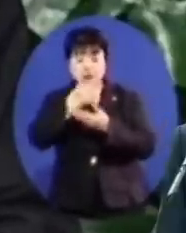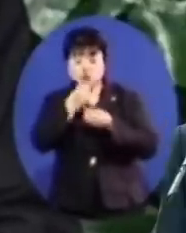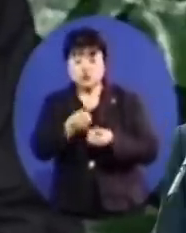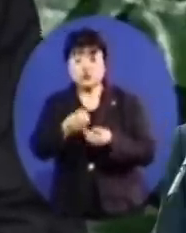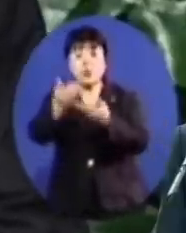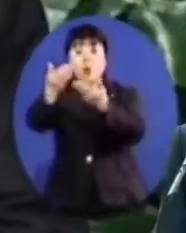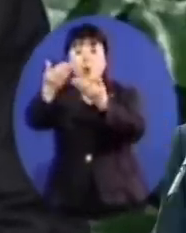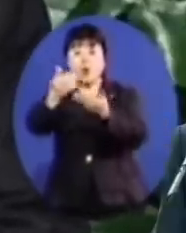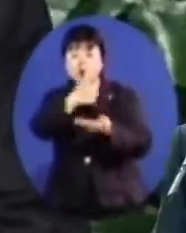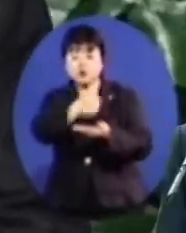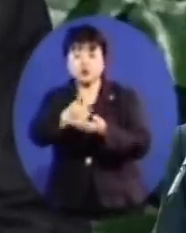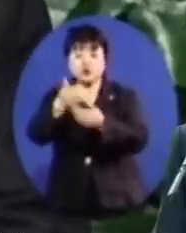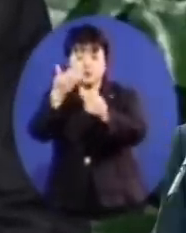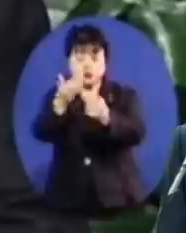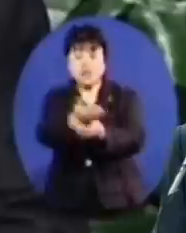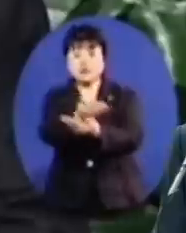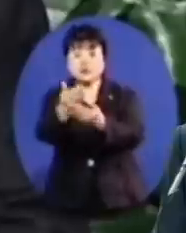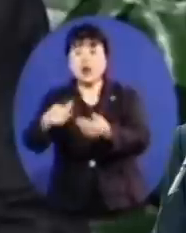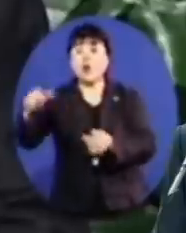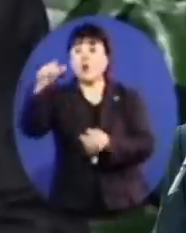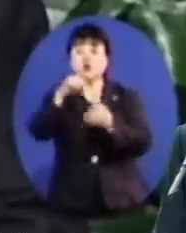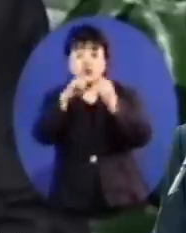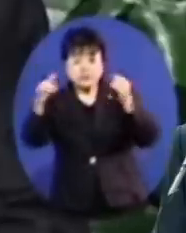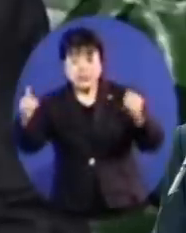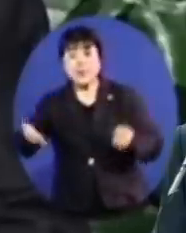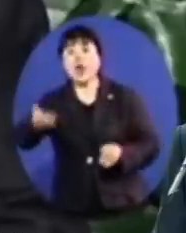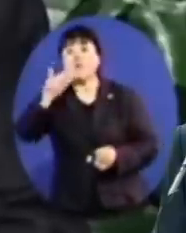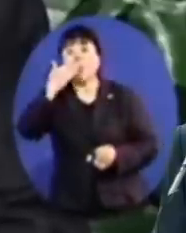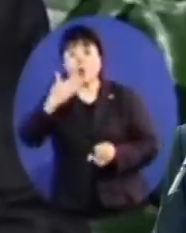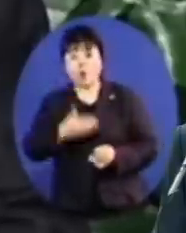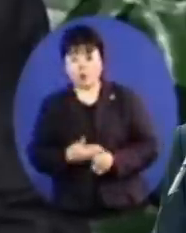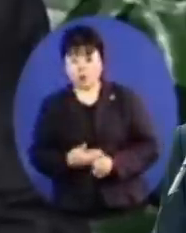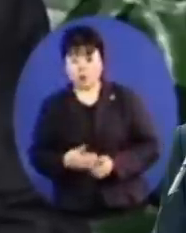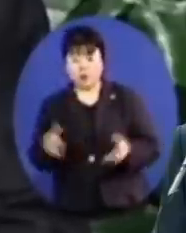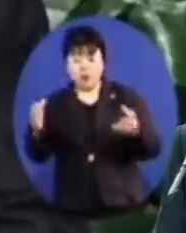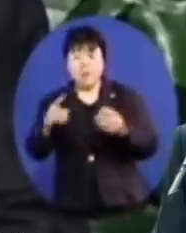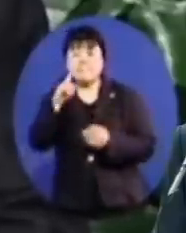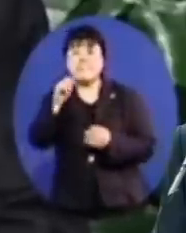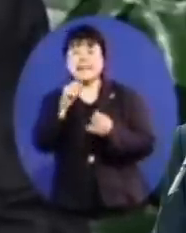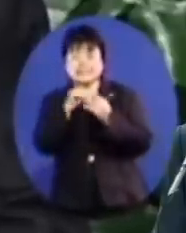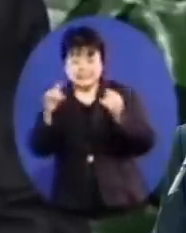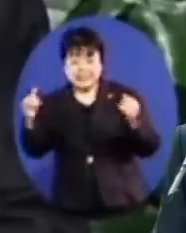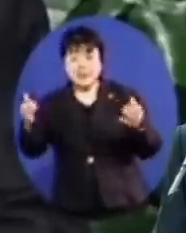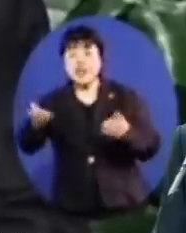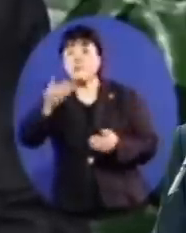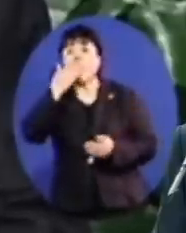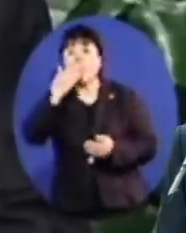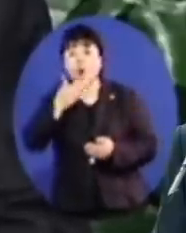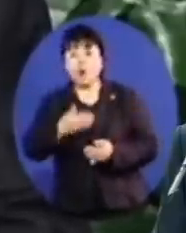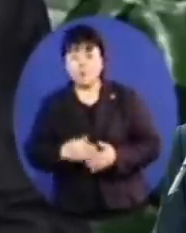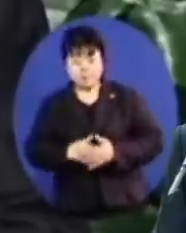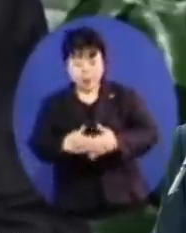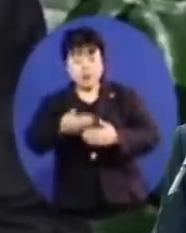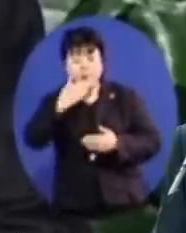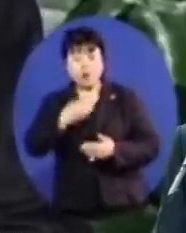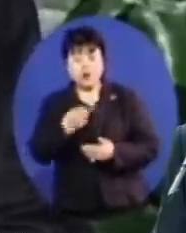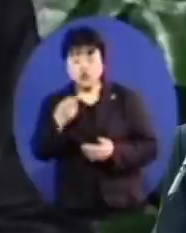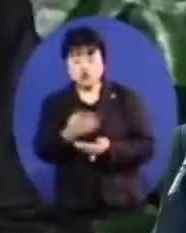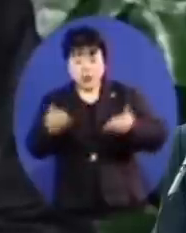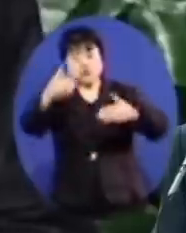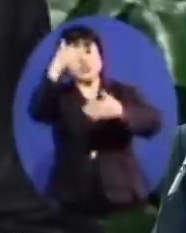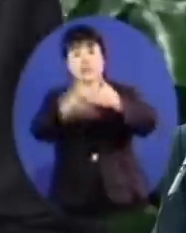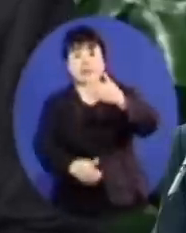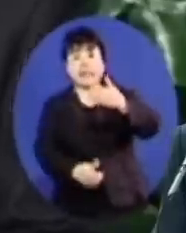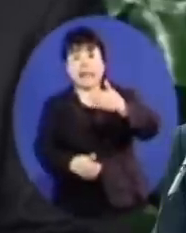축복해서 주님 5천명 부녀자까지 합쳐서 만 명이 넘는 사람들이 다 배불리 먹고 12바구니가